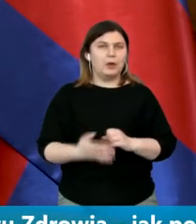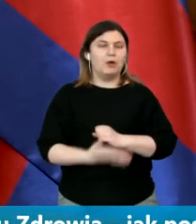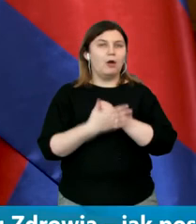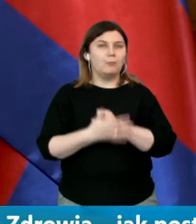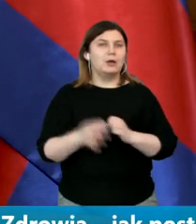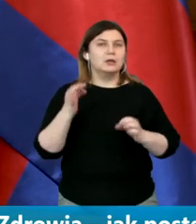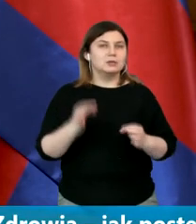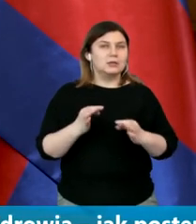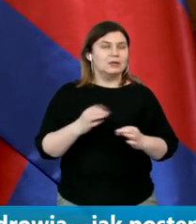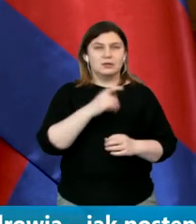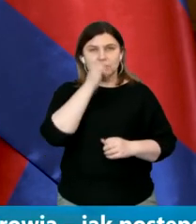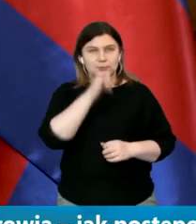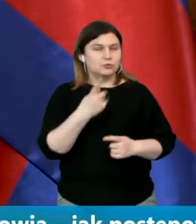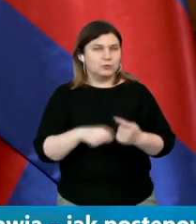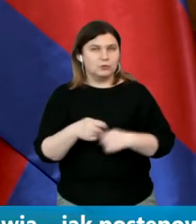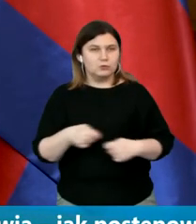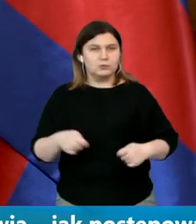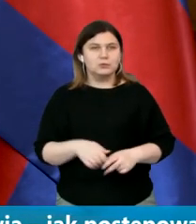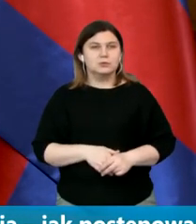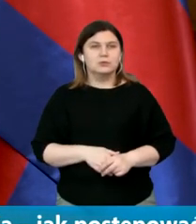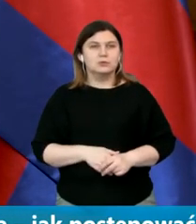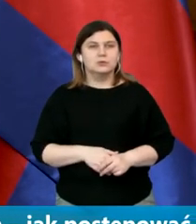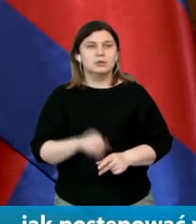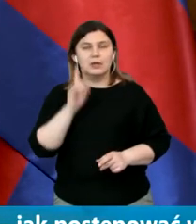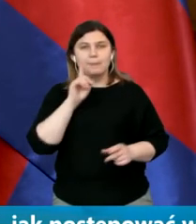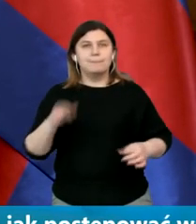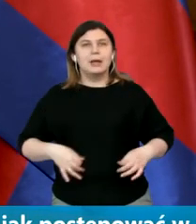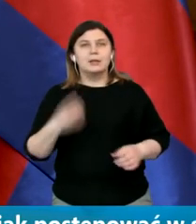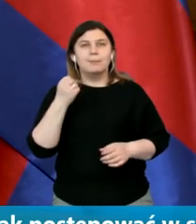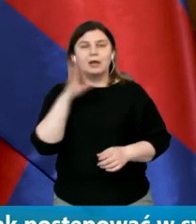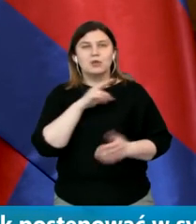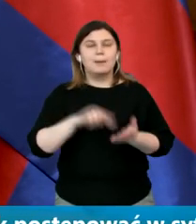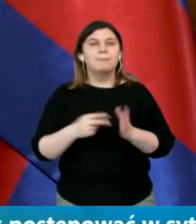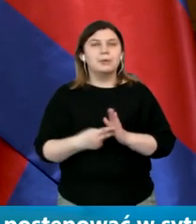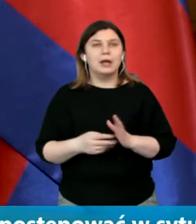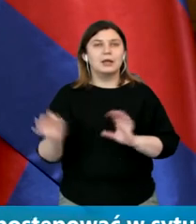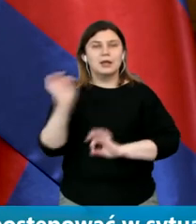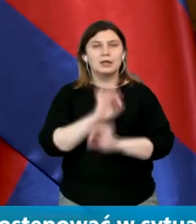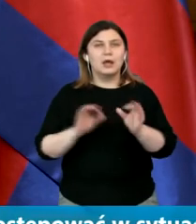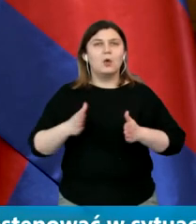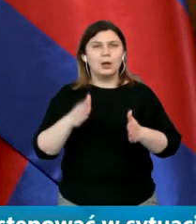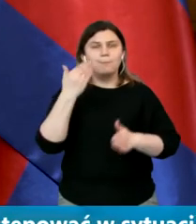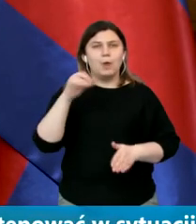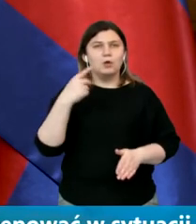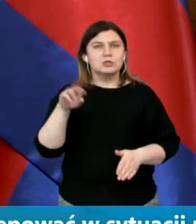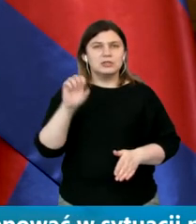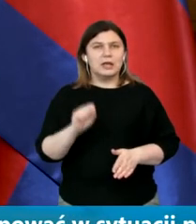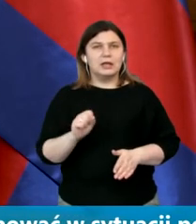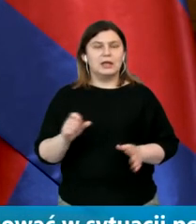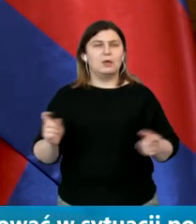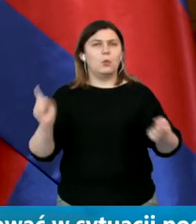obecną infrastrukturę nie rozwiążemy. Pan Mariusz, witam. Czy są plany dotyczące remontu ulicy Modrej łączącej Szczecin z